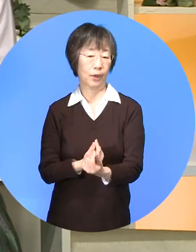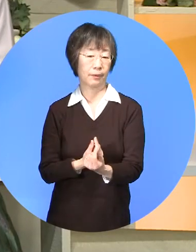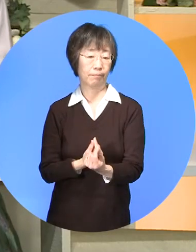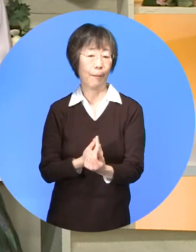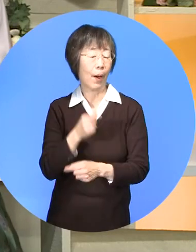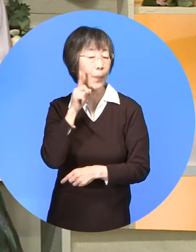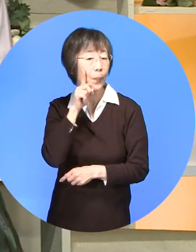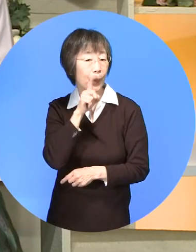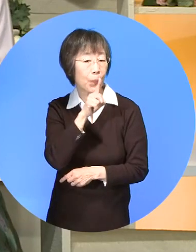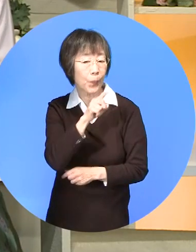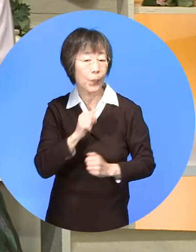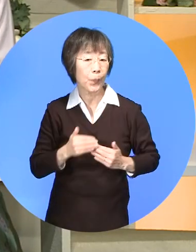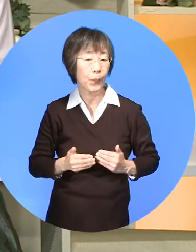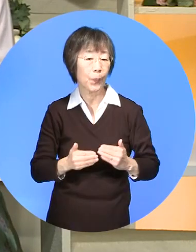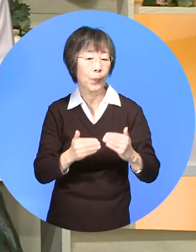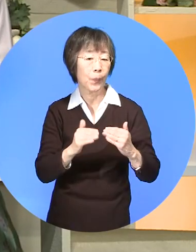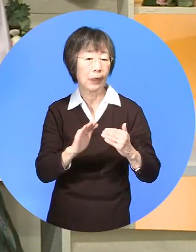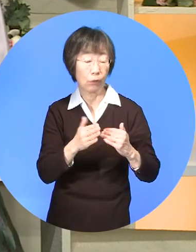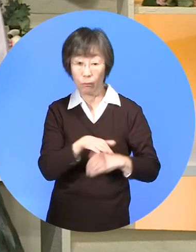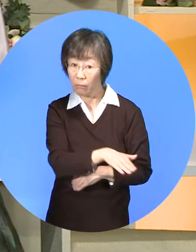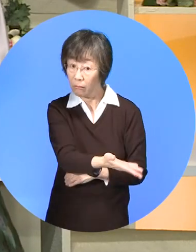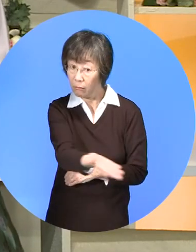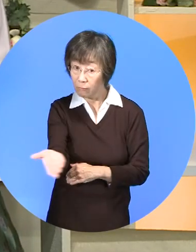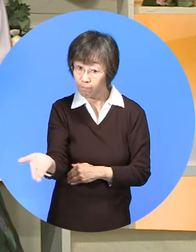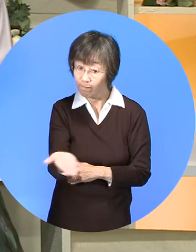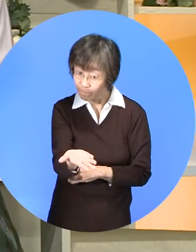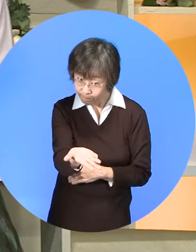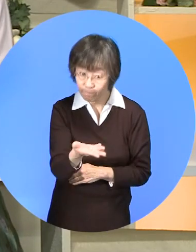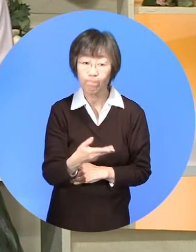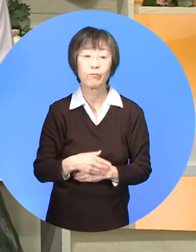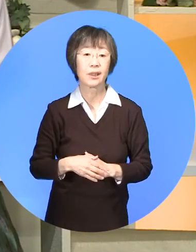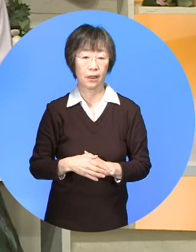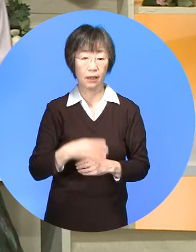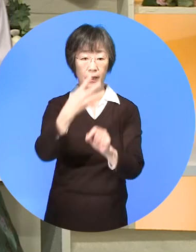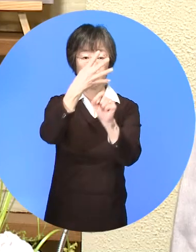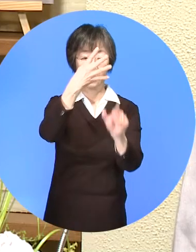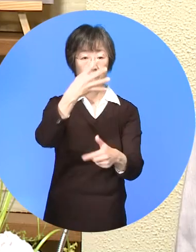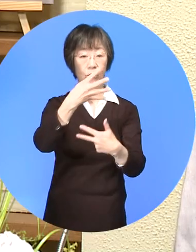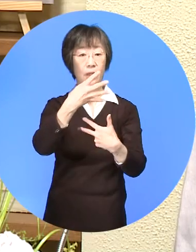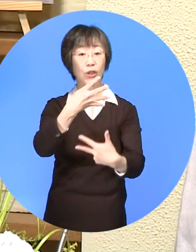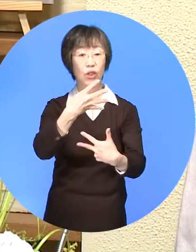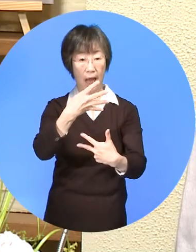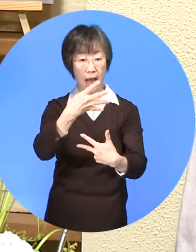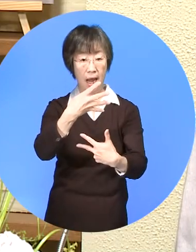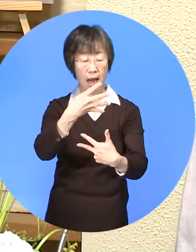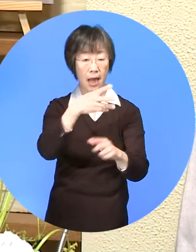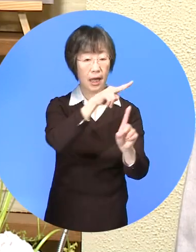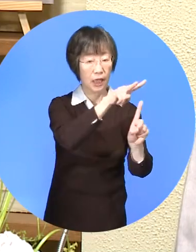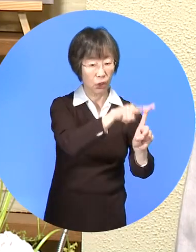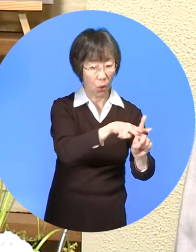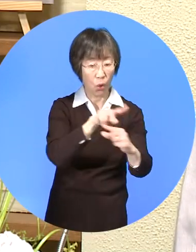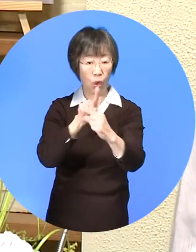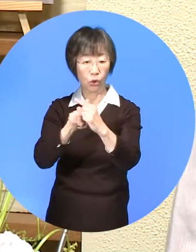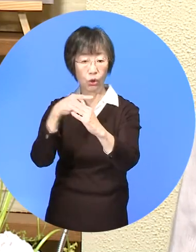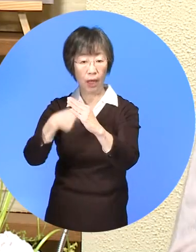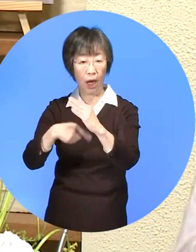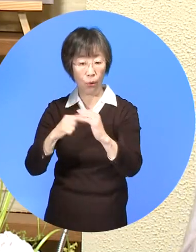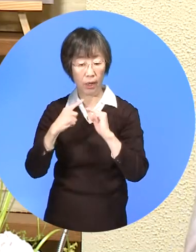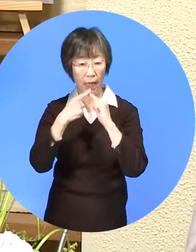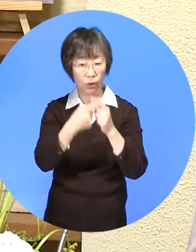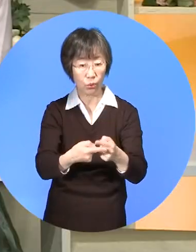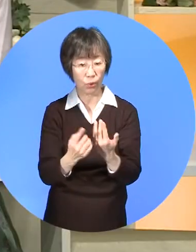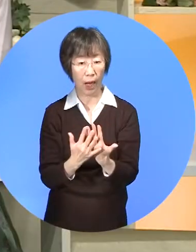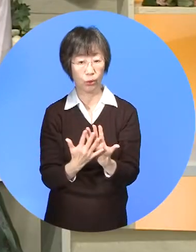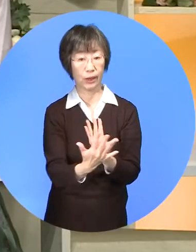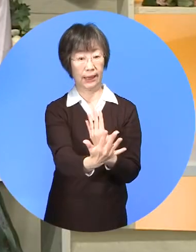調にやってますけれどもね、はい、皆さんいかがでしょうか？そして、4月7日には市内の首都中学校で入学式があったということでね、 おめ